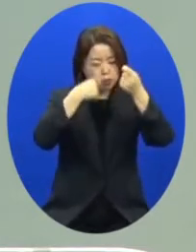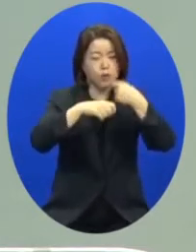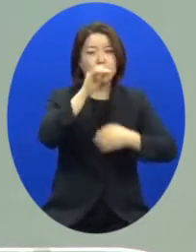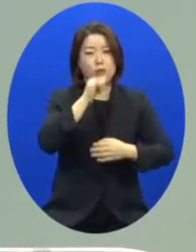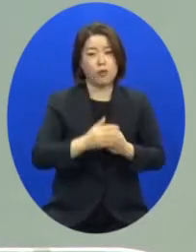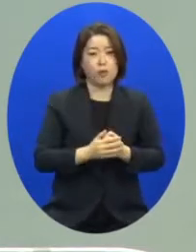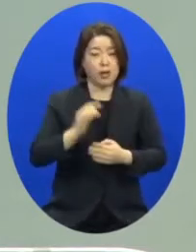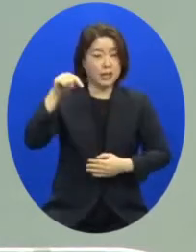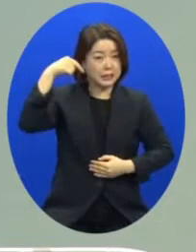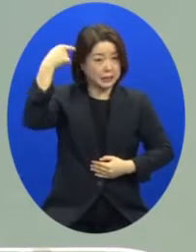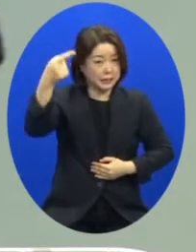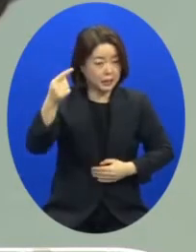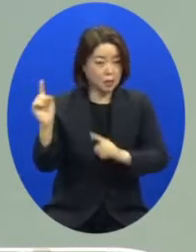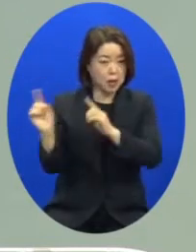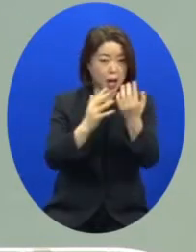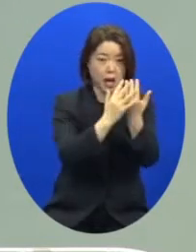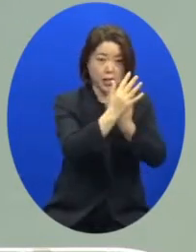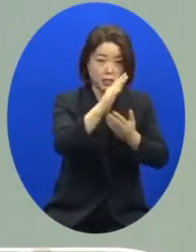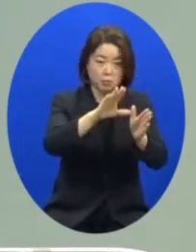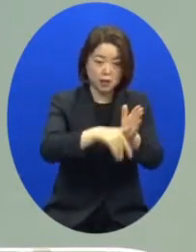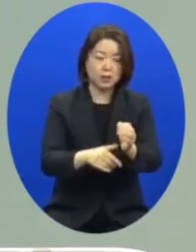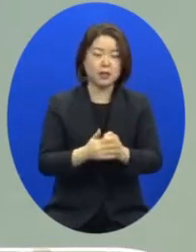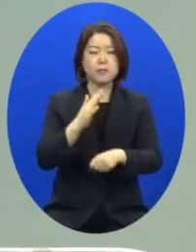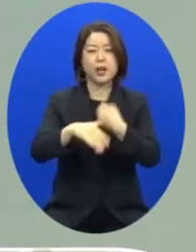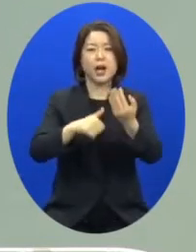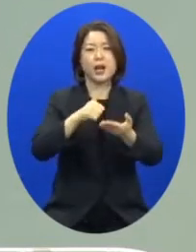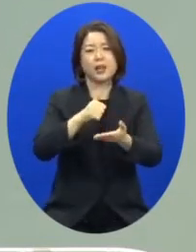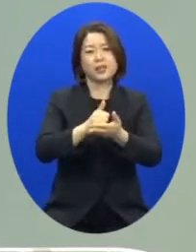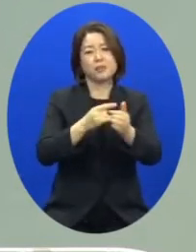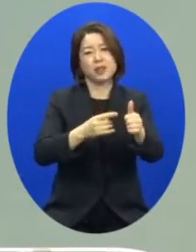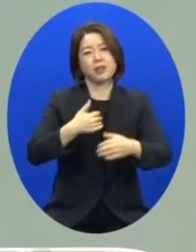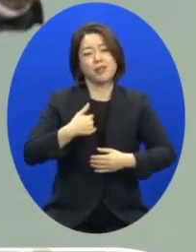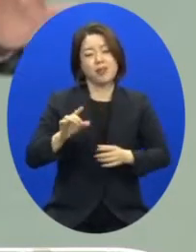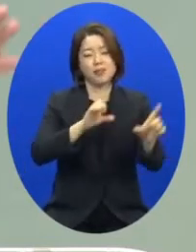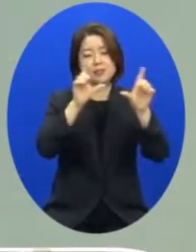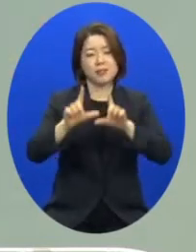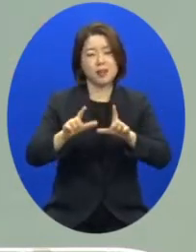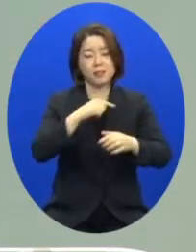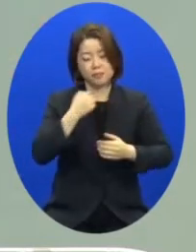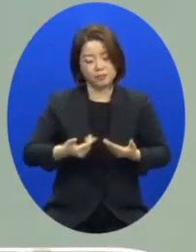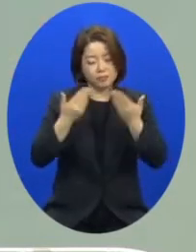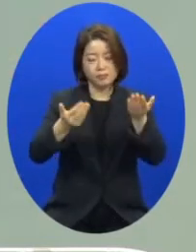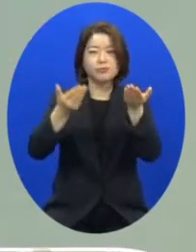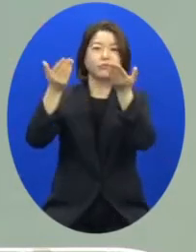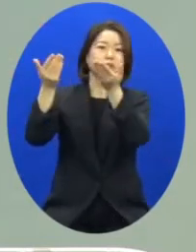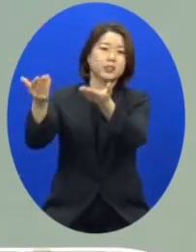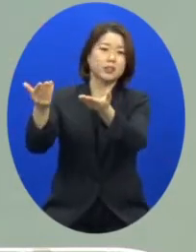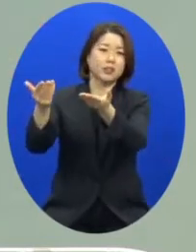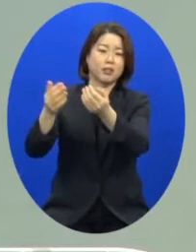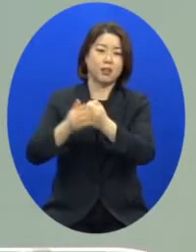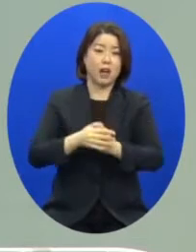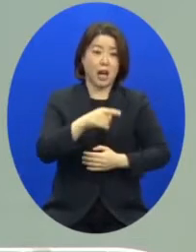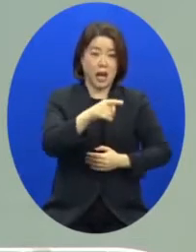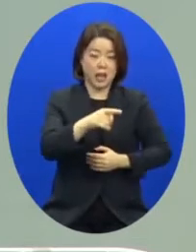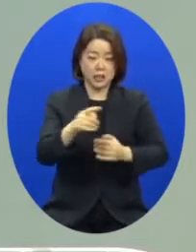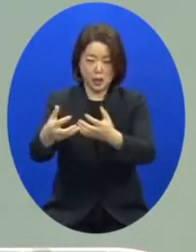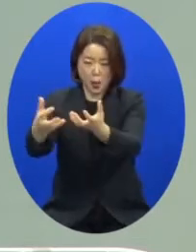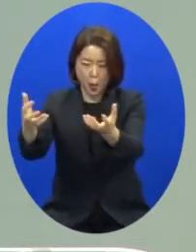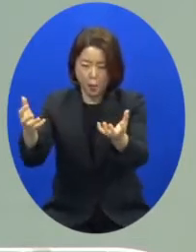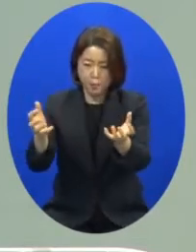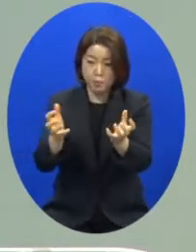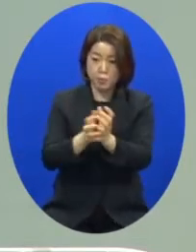그리고 고 다음 날 집회 때 하나님께 내 삶을 헌신 합니다 그렇게 헌신하고 나오는 무리 중에